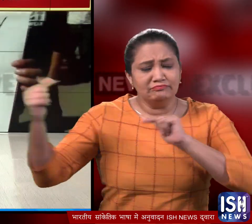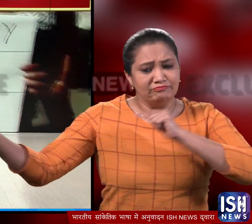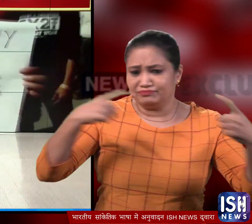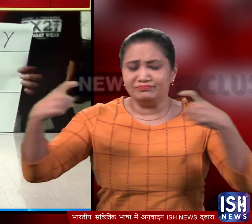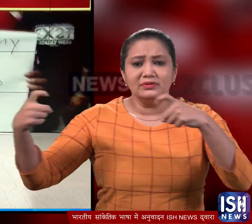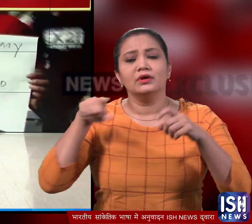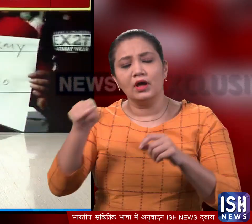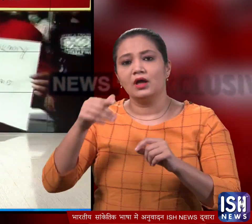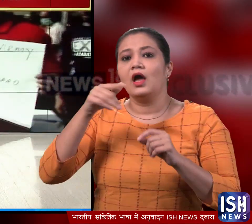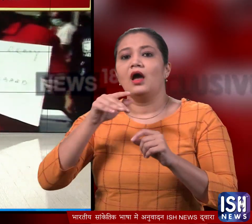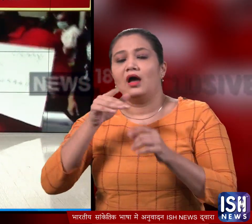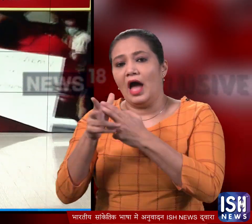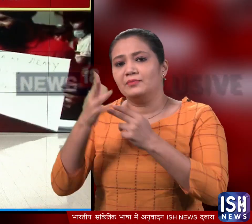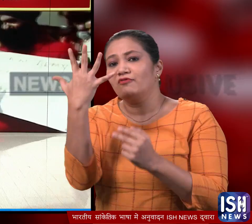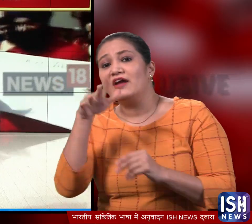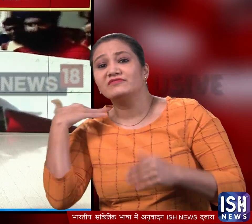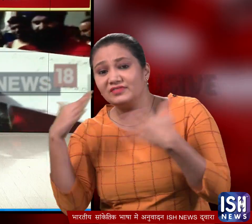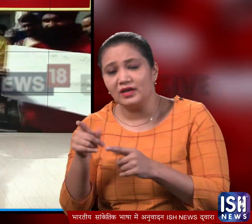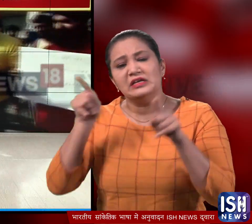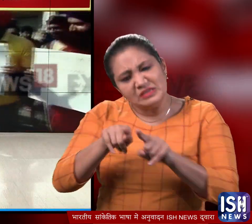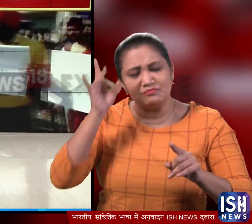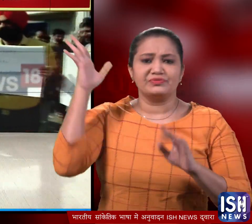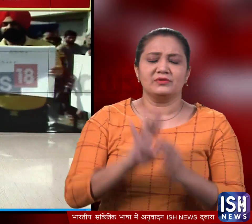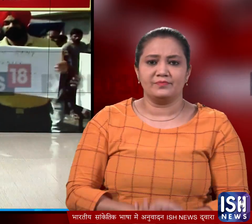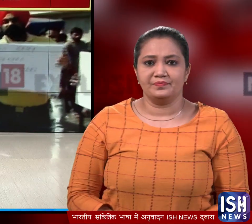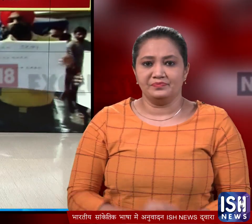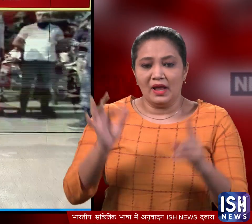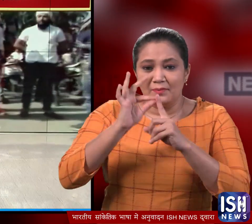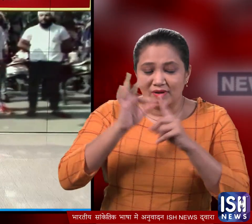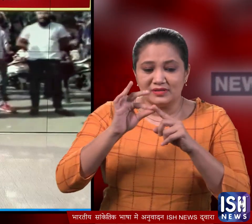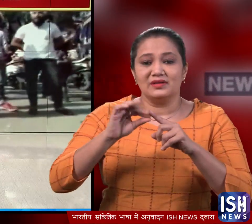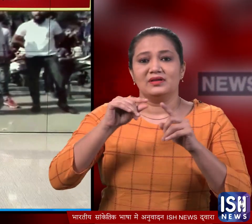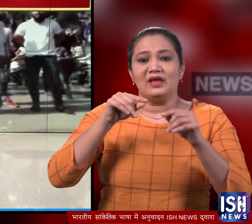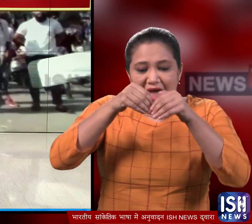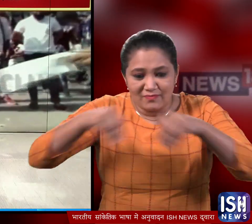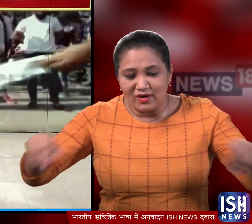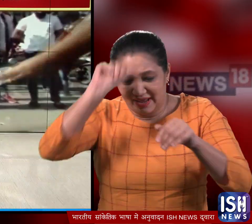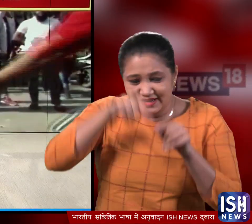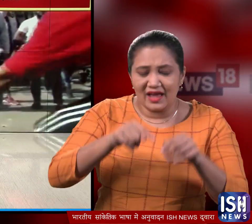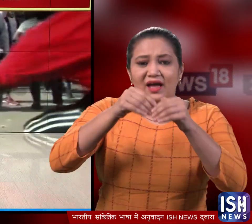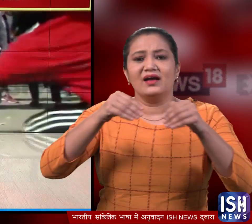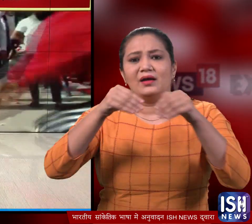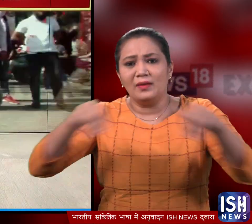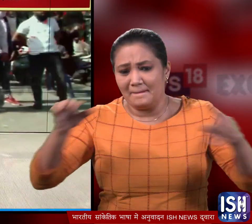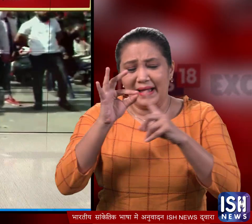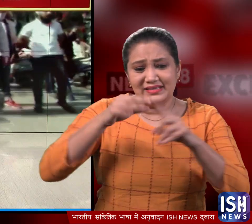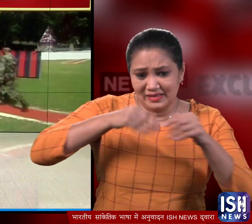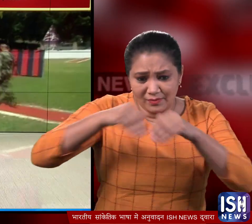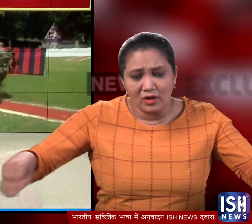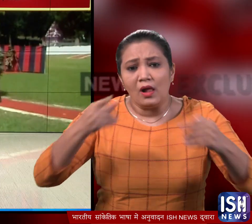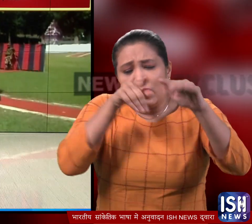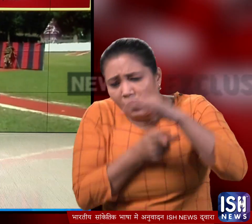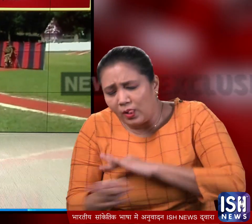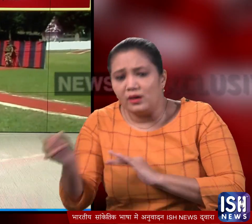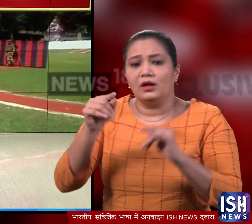जवानों की शहादत पर इन लोगों का गुस्सा फूटा। बताया जा रहा है कि पुंछ में लगने वाली भारत और पाकिस्तान की सीमा से कुछ आतंकी भारत में दाखिल हुए